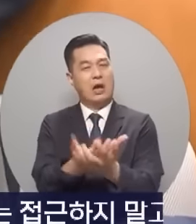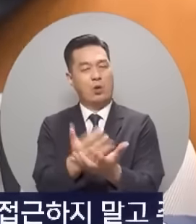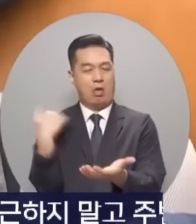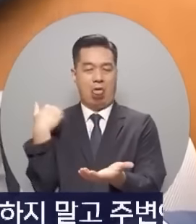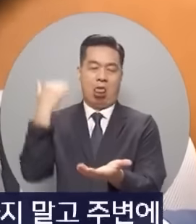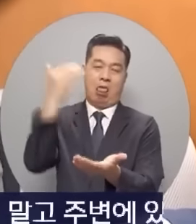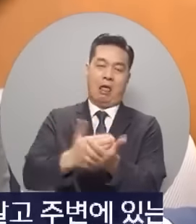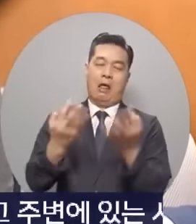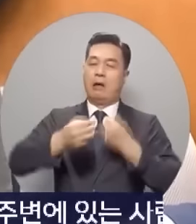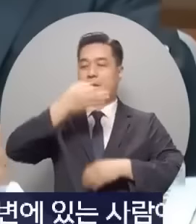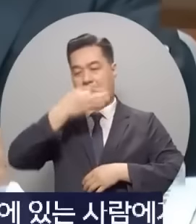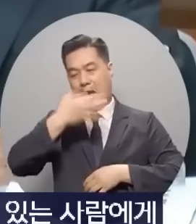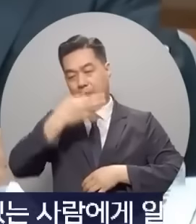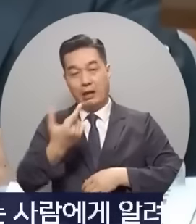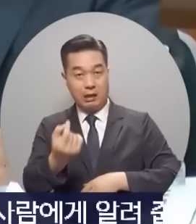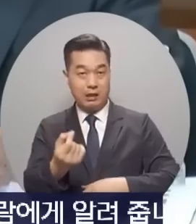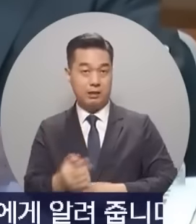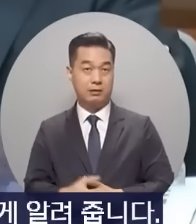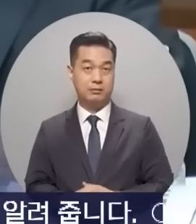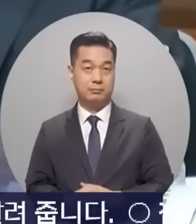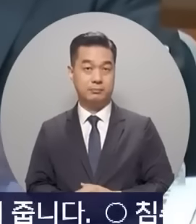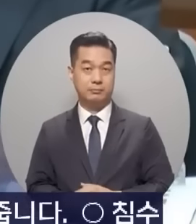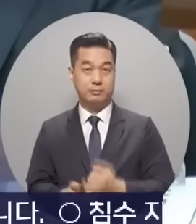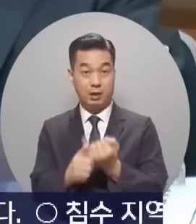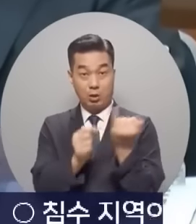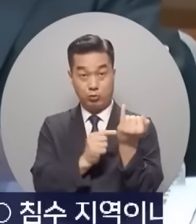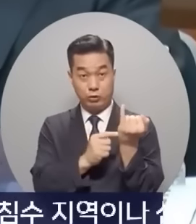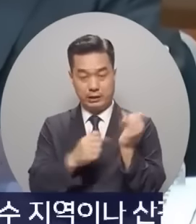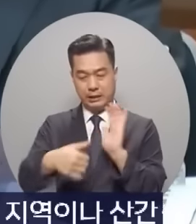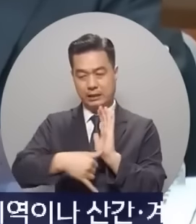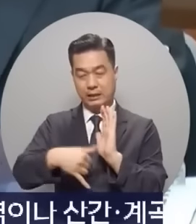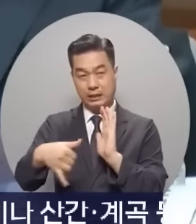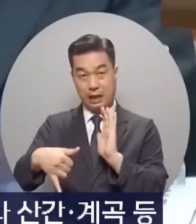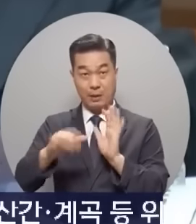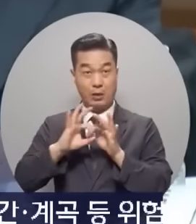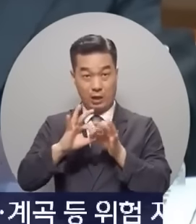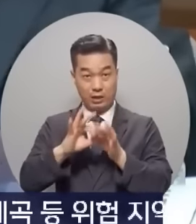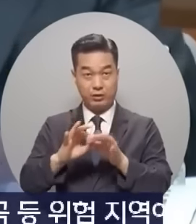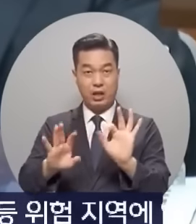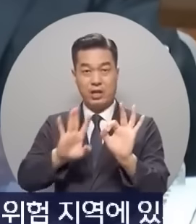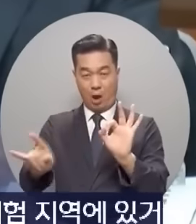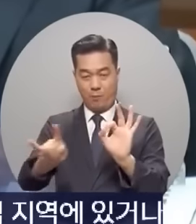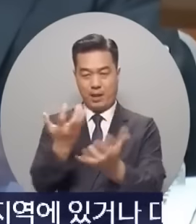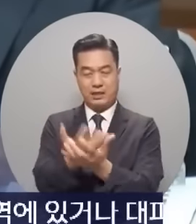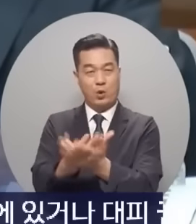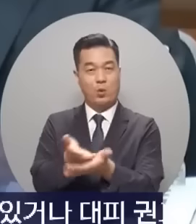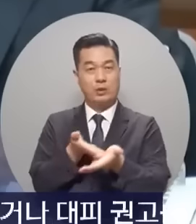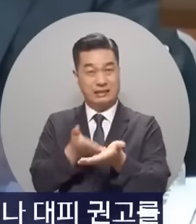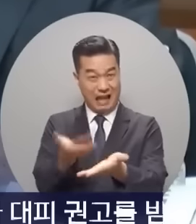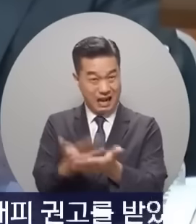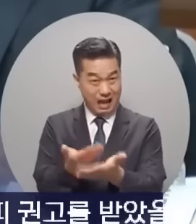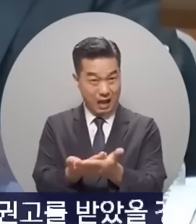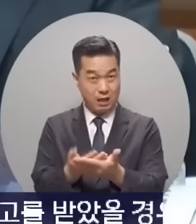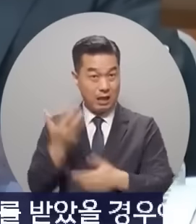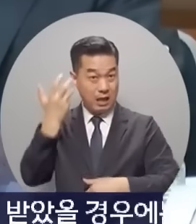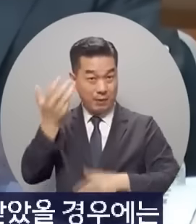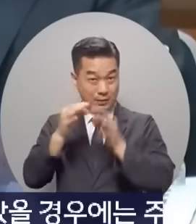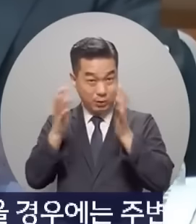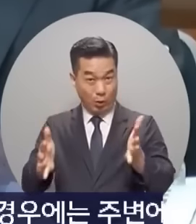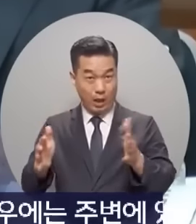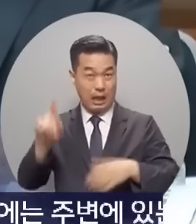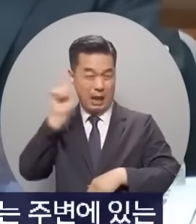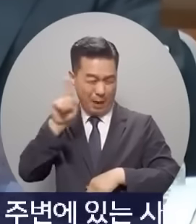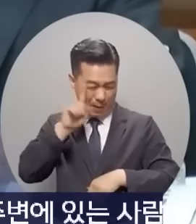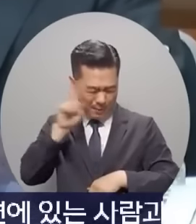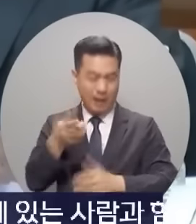것 아니냐는 겁니다. 영부인 가방 관련해가지고 10배의 자료 요구를 했고 80일 동안 매일 한 번꼴로